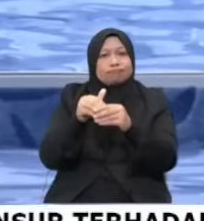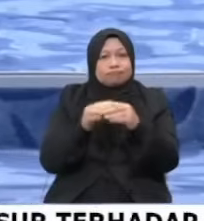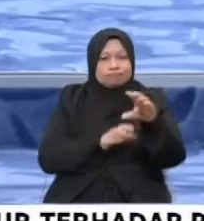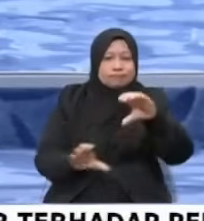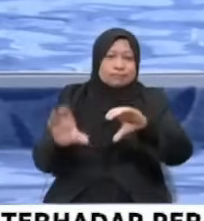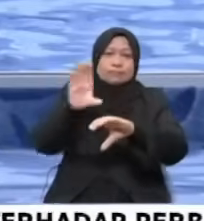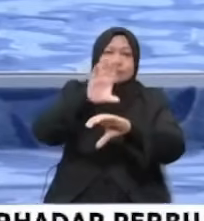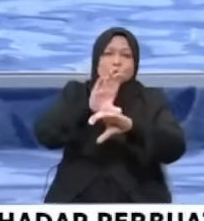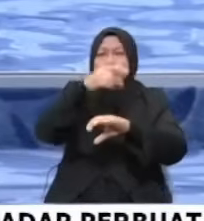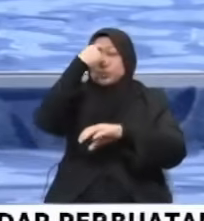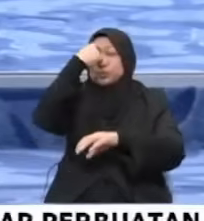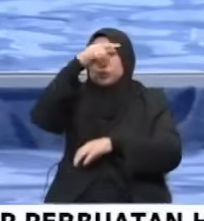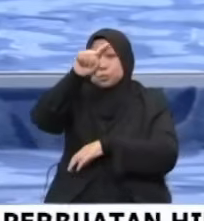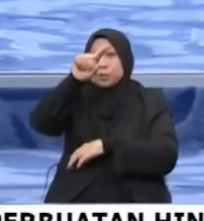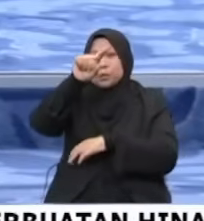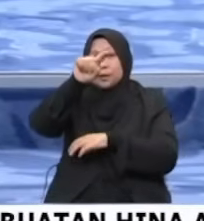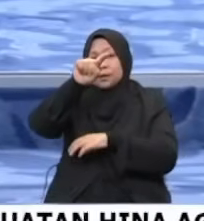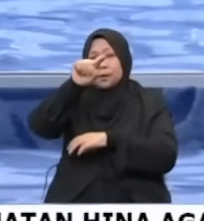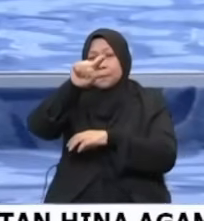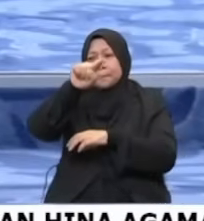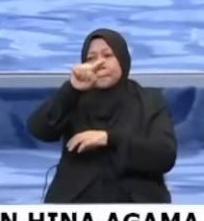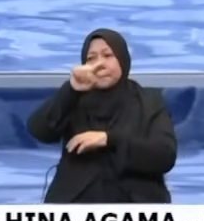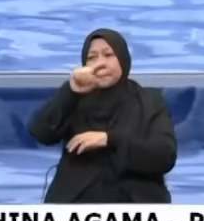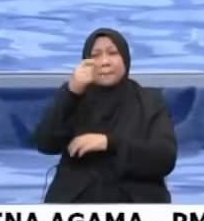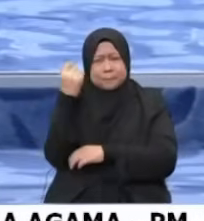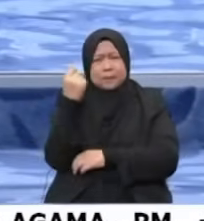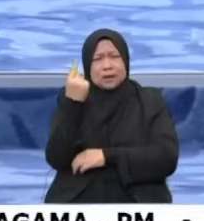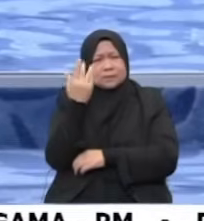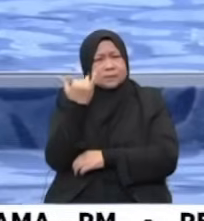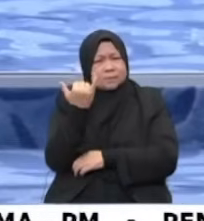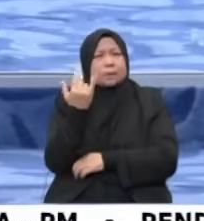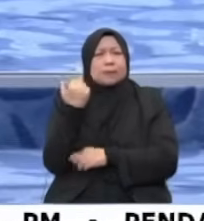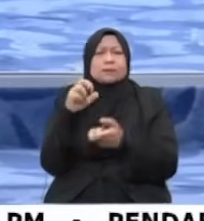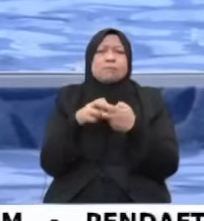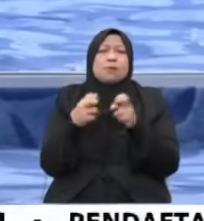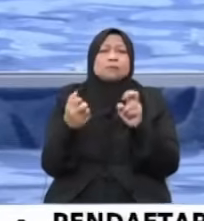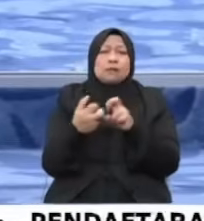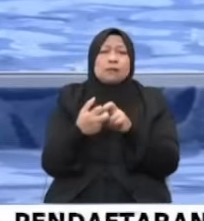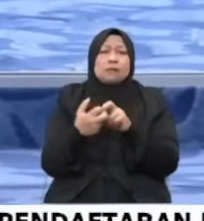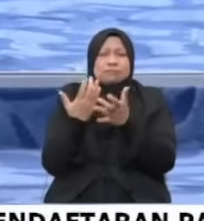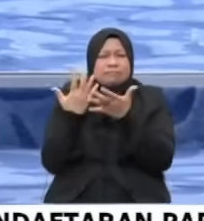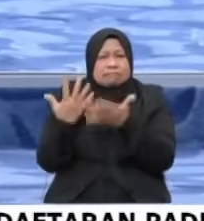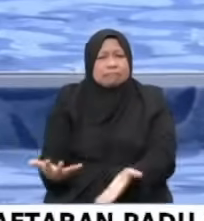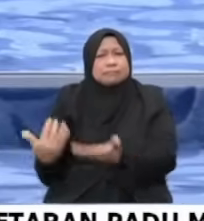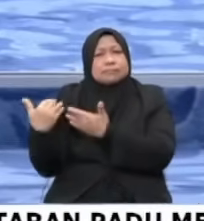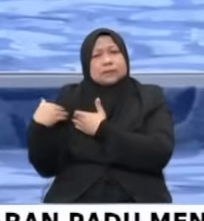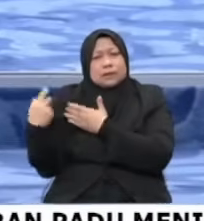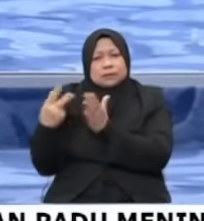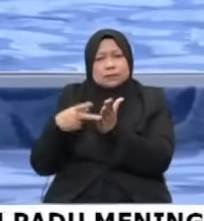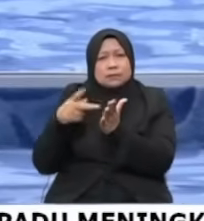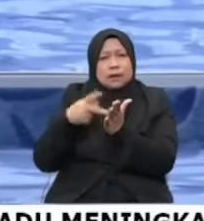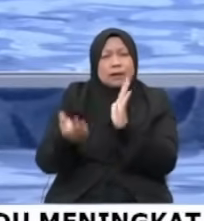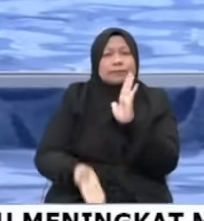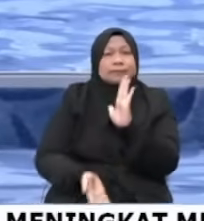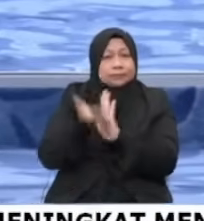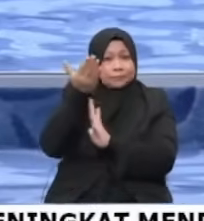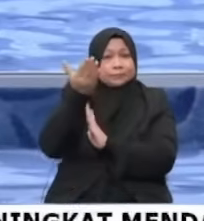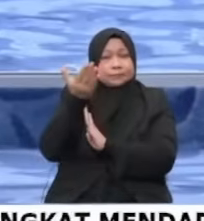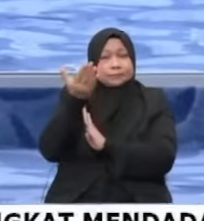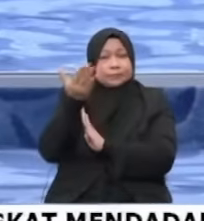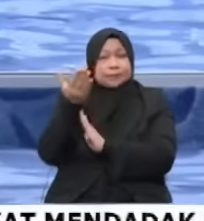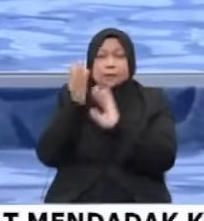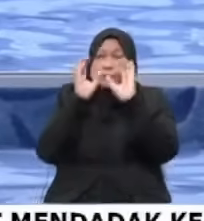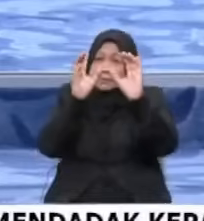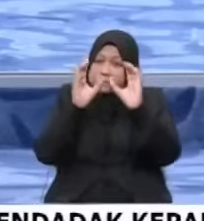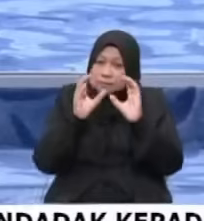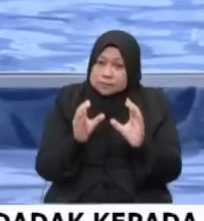tambahan untuk kerana faham bahawa ada kesan kenaikan kos Sara hidup